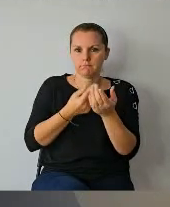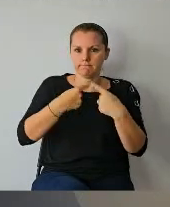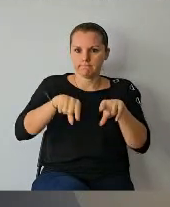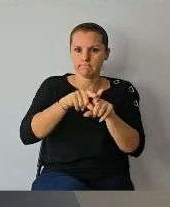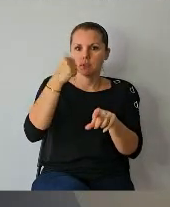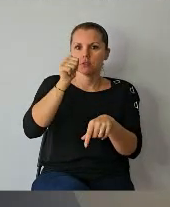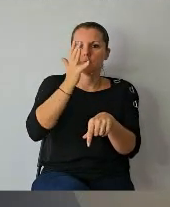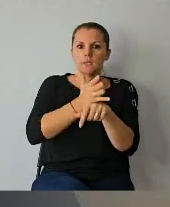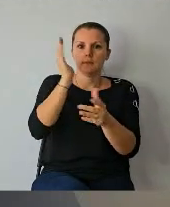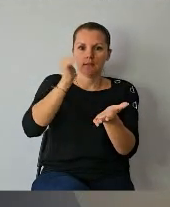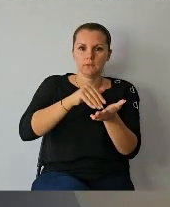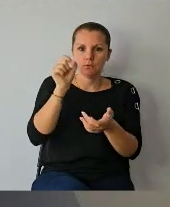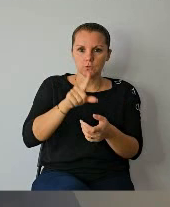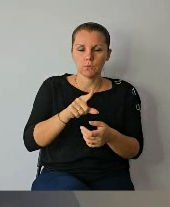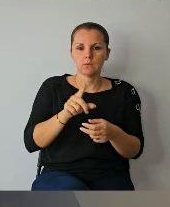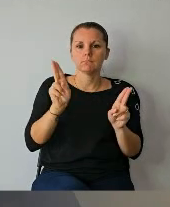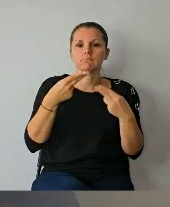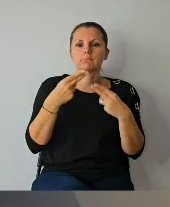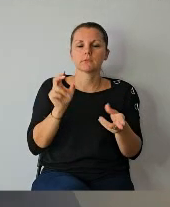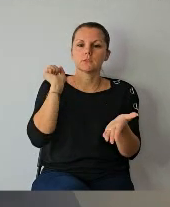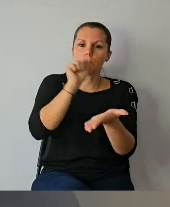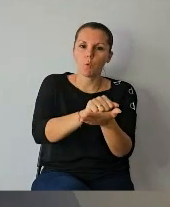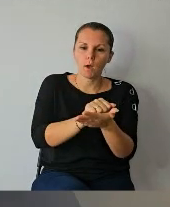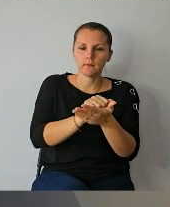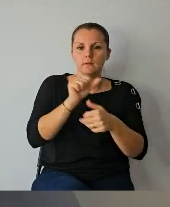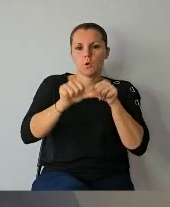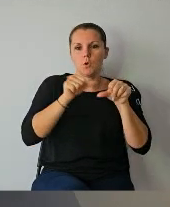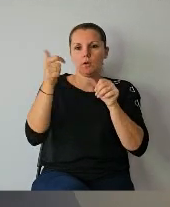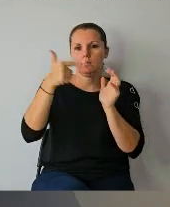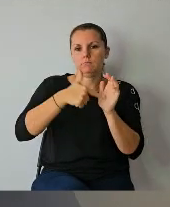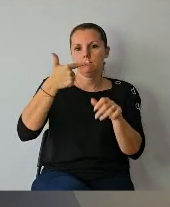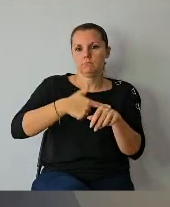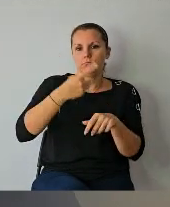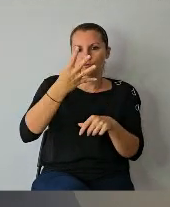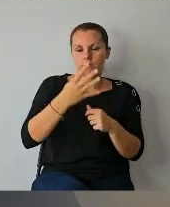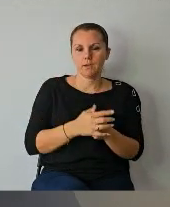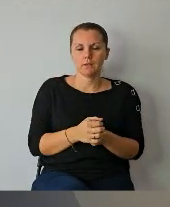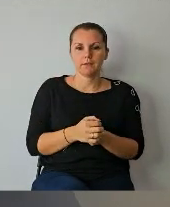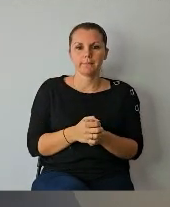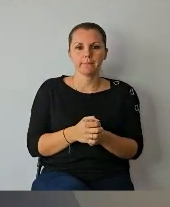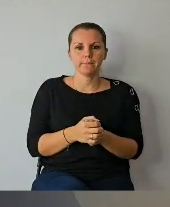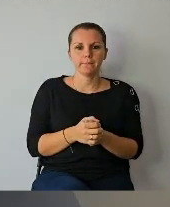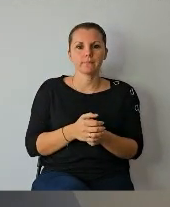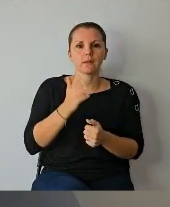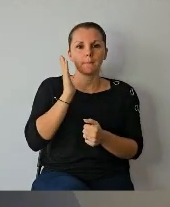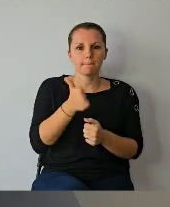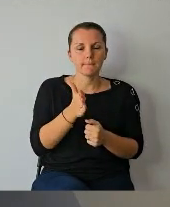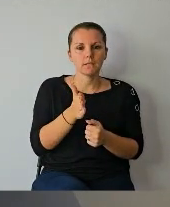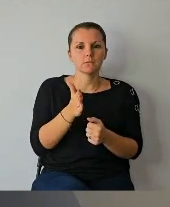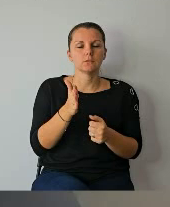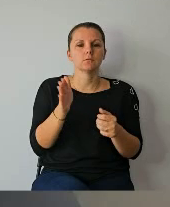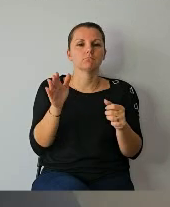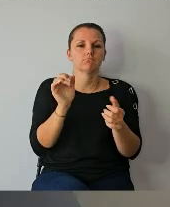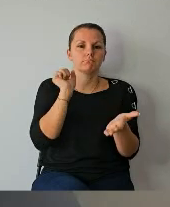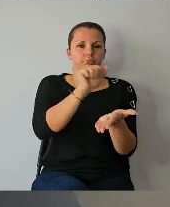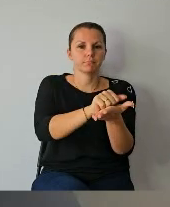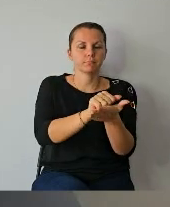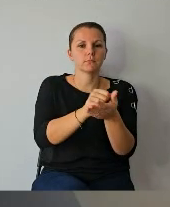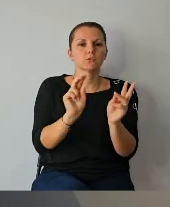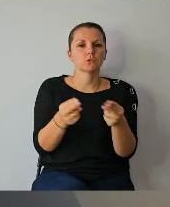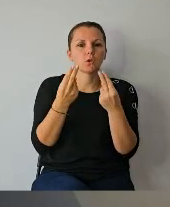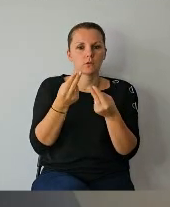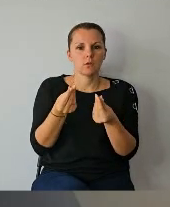tysięcy złotych. Termin spłaty zobowiązania ustala się na rok 2024 i zostanie pokryty z dochodów własnych